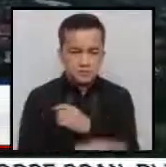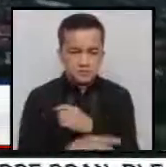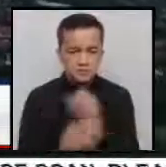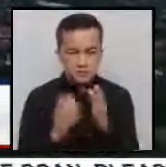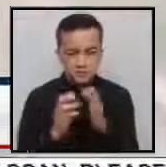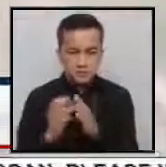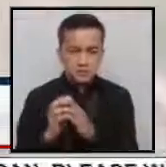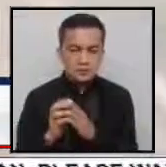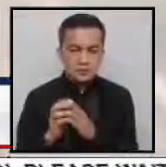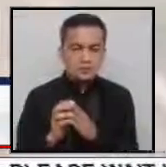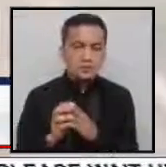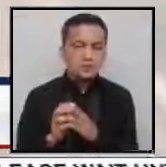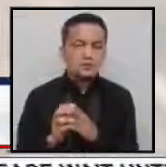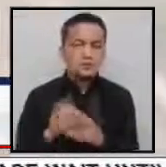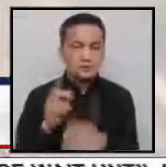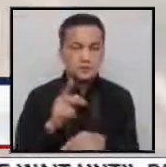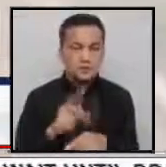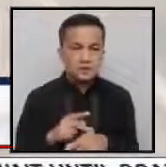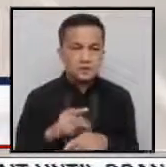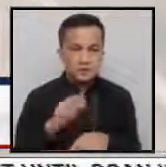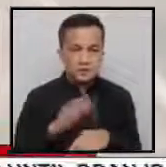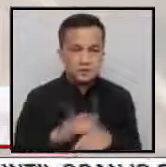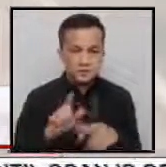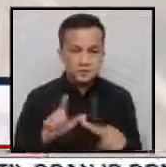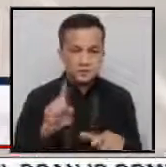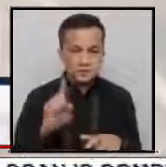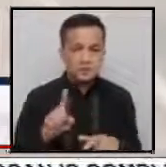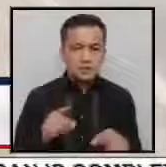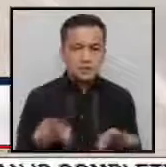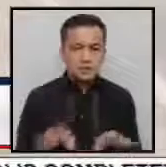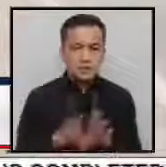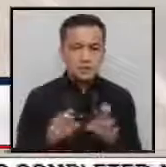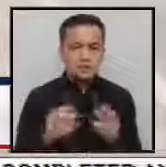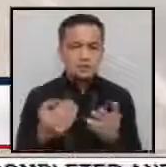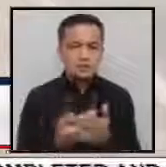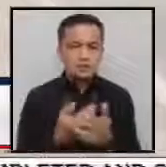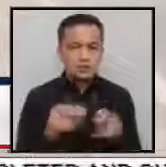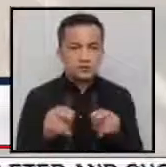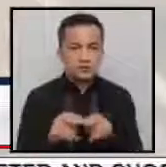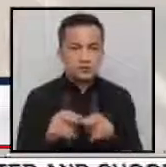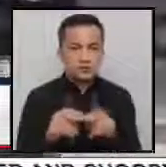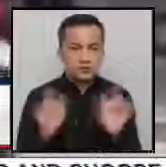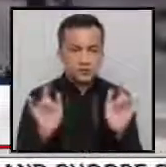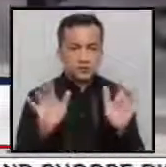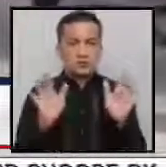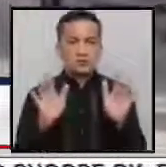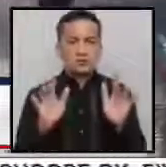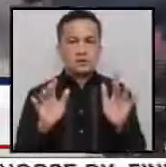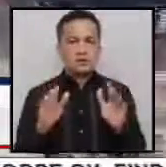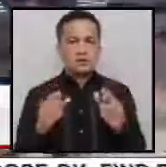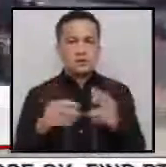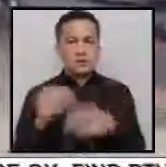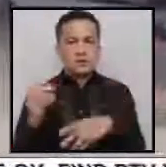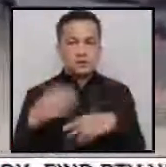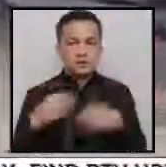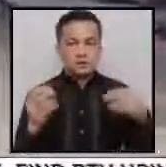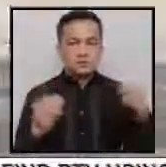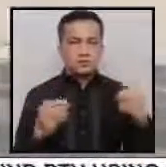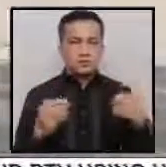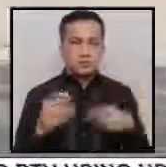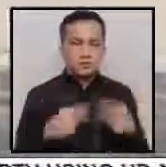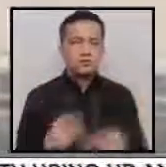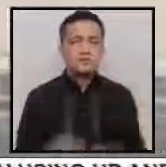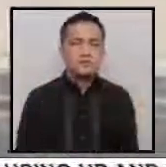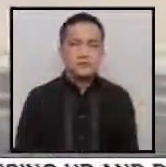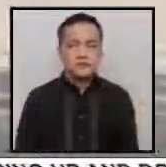sa Alert Level 1 na katumbas ng new normal dahil mas magaanaan ang nakakakilos ang ating mga kababayan habang